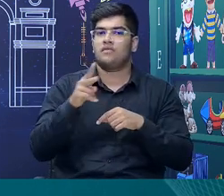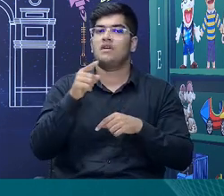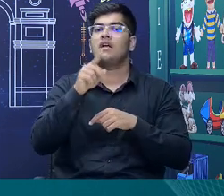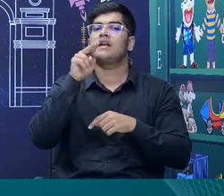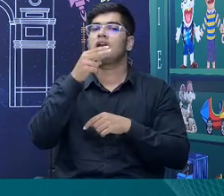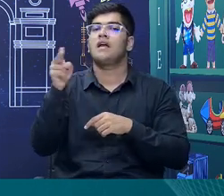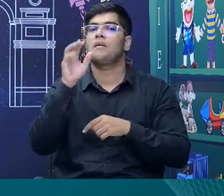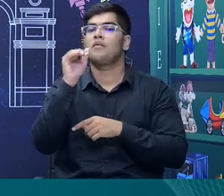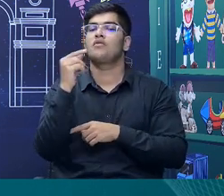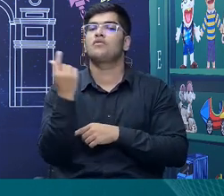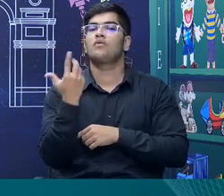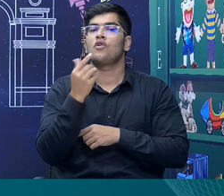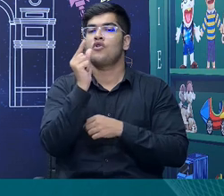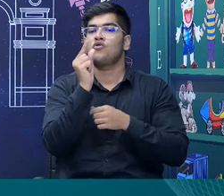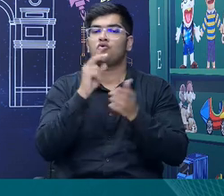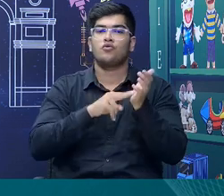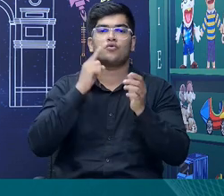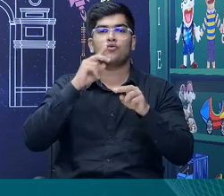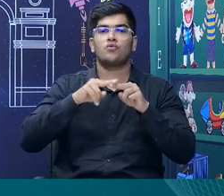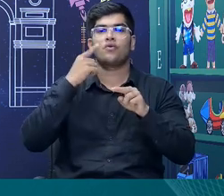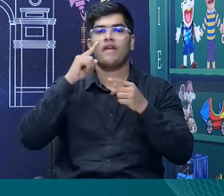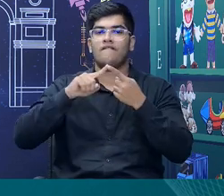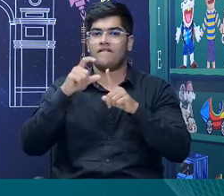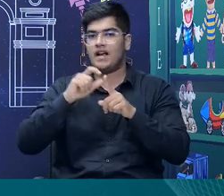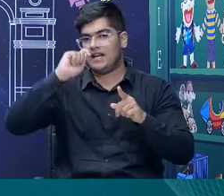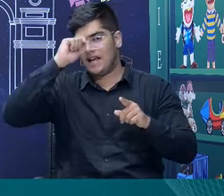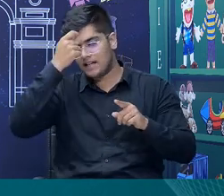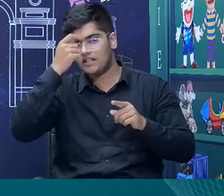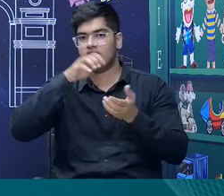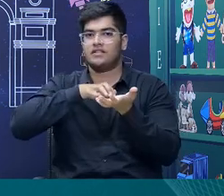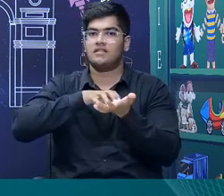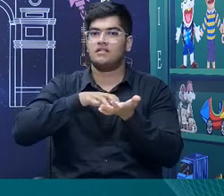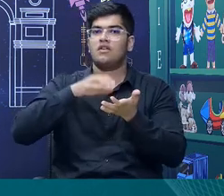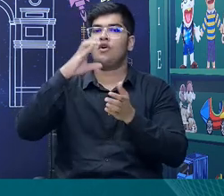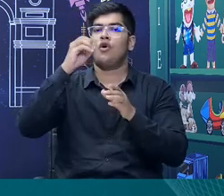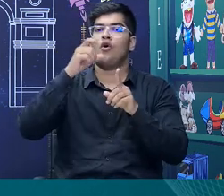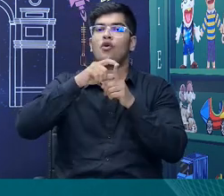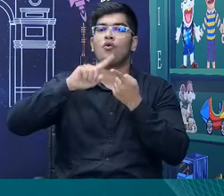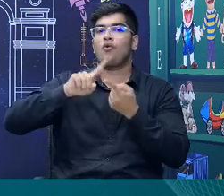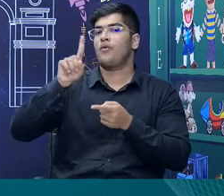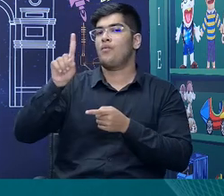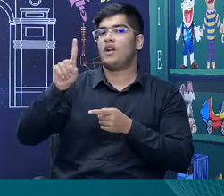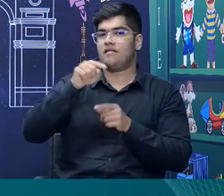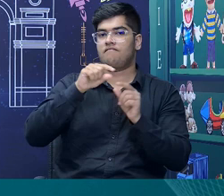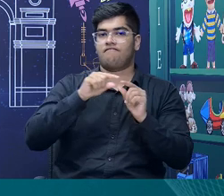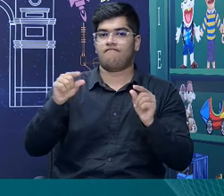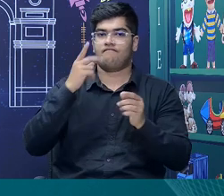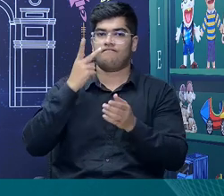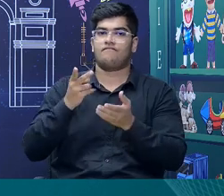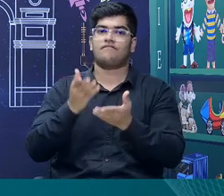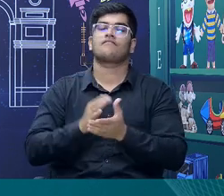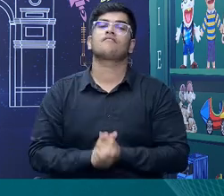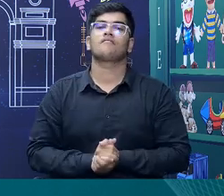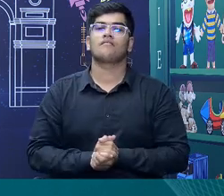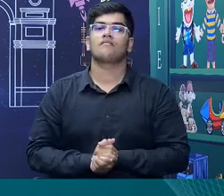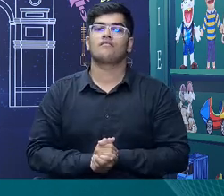यूनिफाइड इंग्लिश ब्रेल कोड वन तो गणेश चतुर्थी को भी ब्रेल में लिखा गया है अब